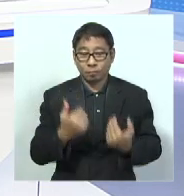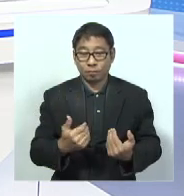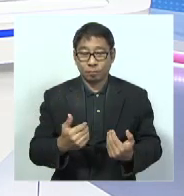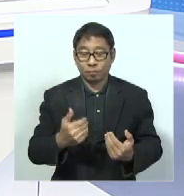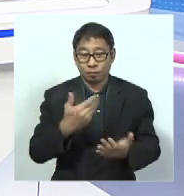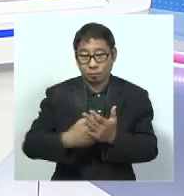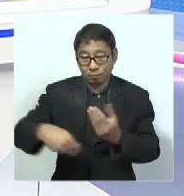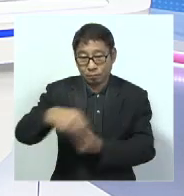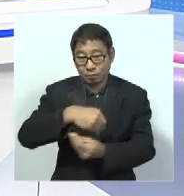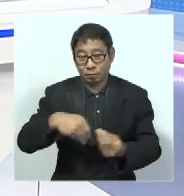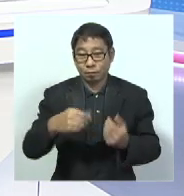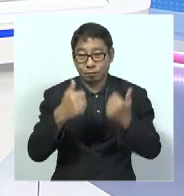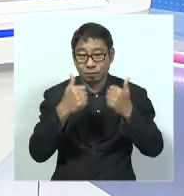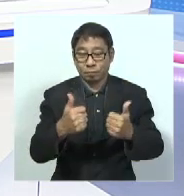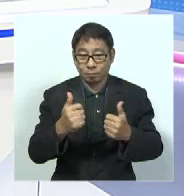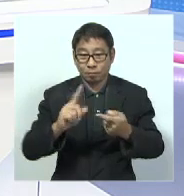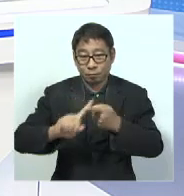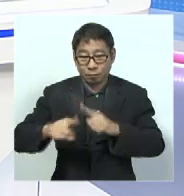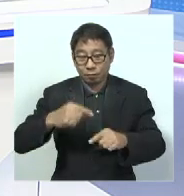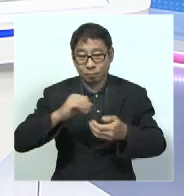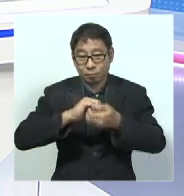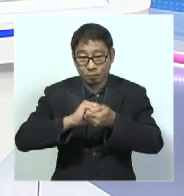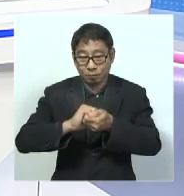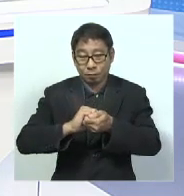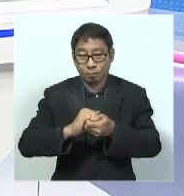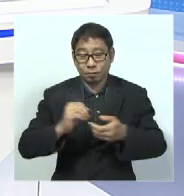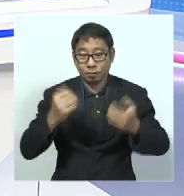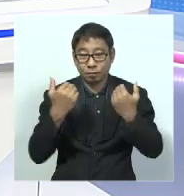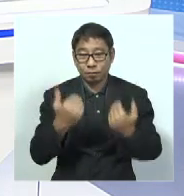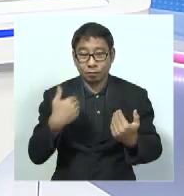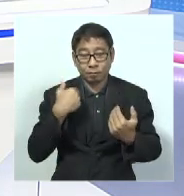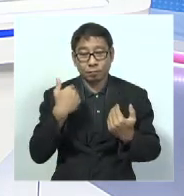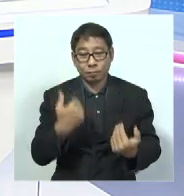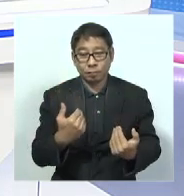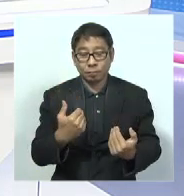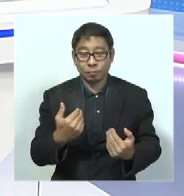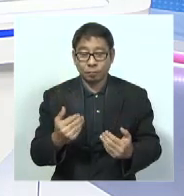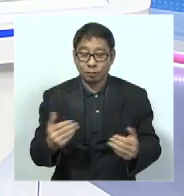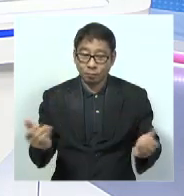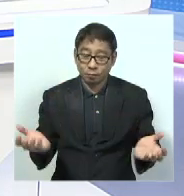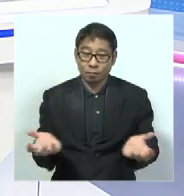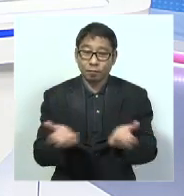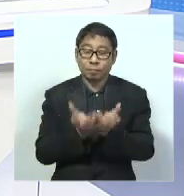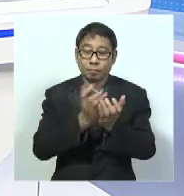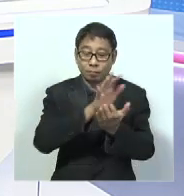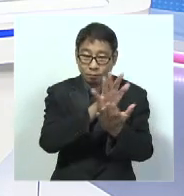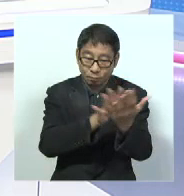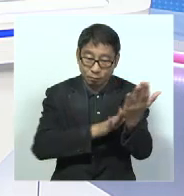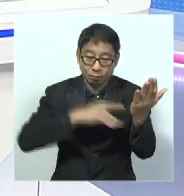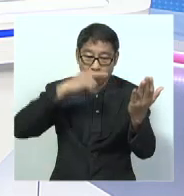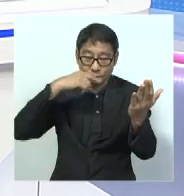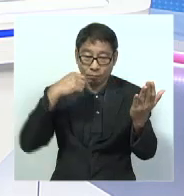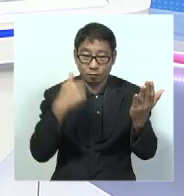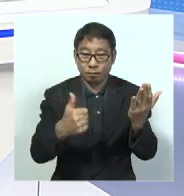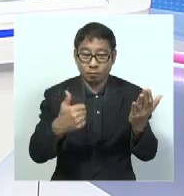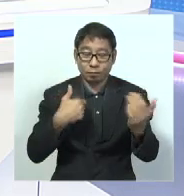จมากนะครับถ ้ าเราเนี่ยเป็นเพื่อนกับเขานะครับมีหุ้นส่วนร่วมกันเนี่ยแน่นอนนะครับว่าจะส่งผลประโยชน์อย่างมาก กับประเทศไทยโดยเฉ